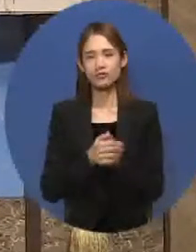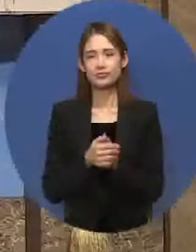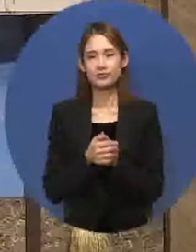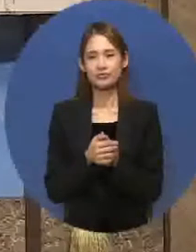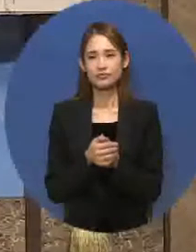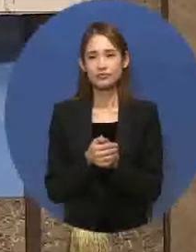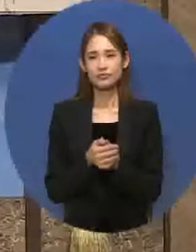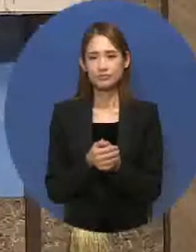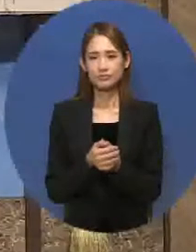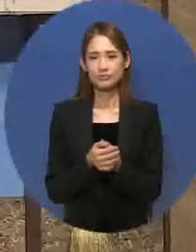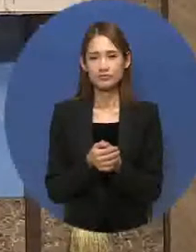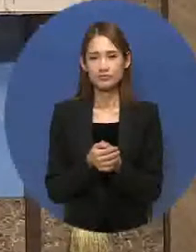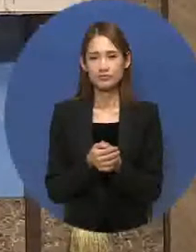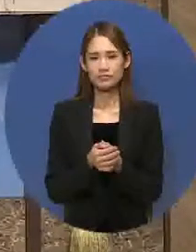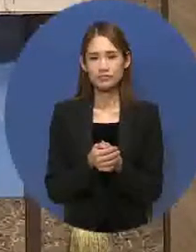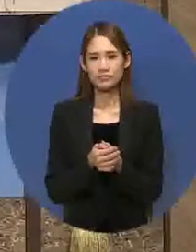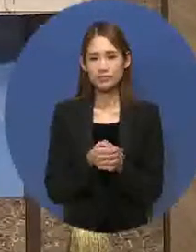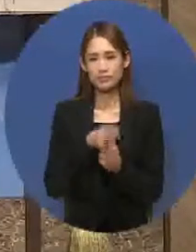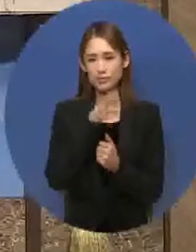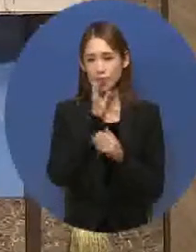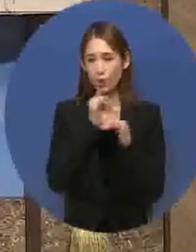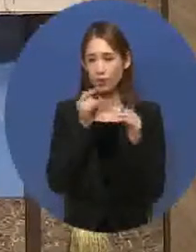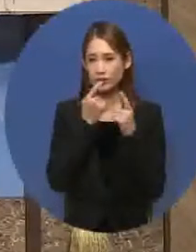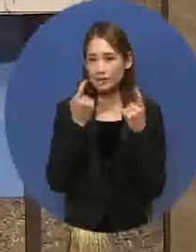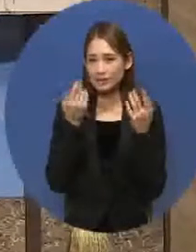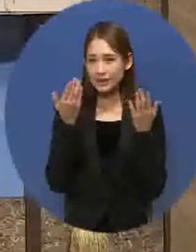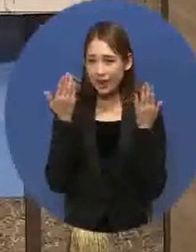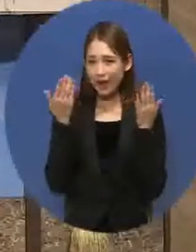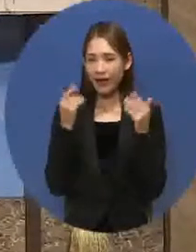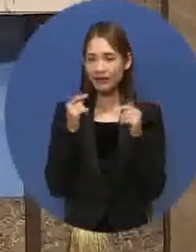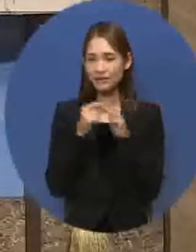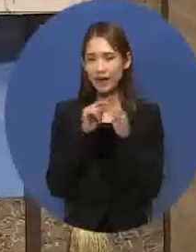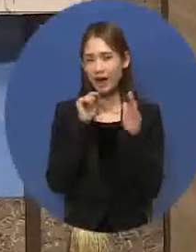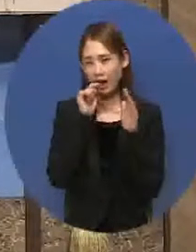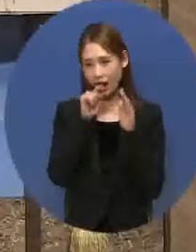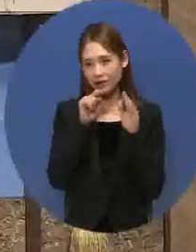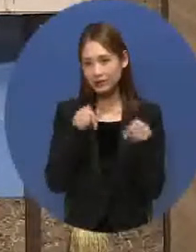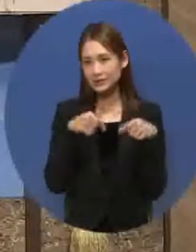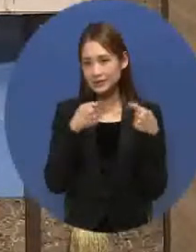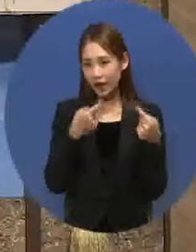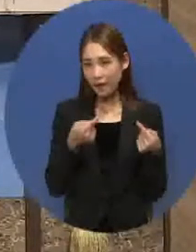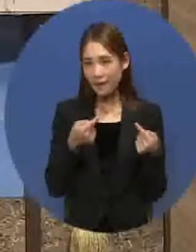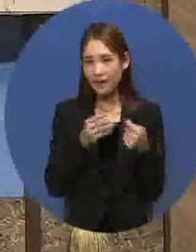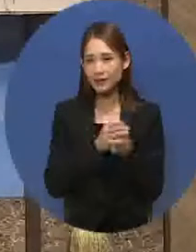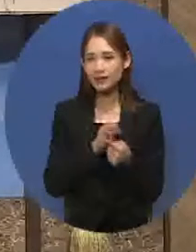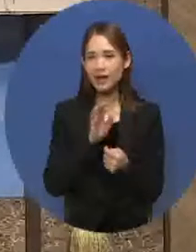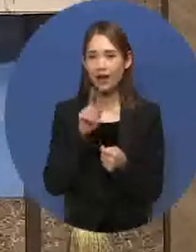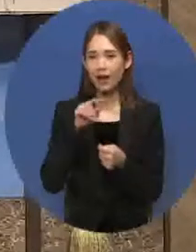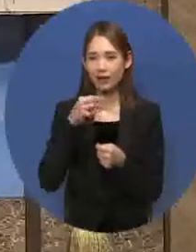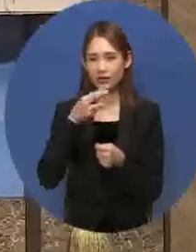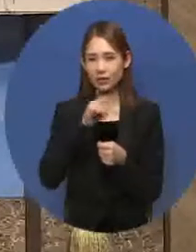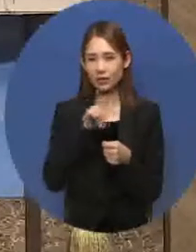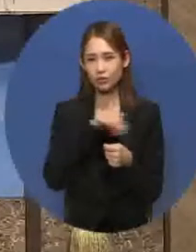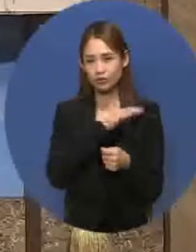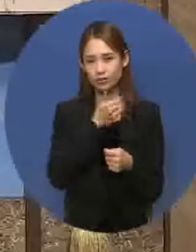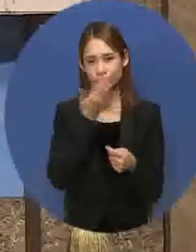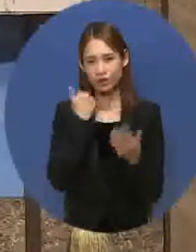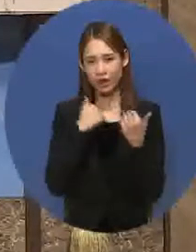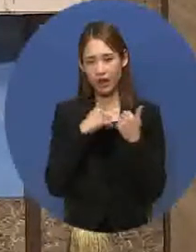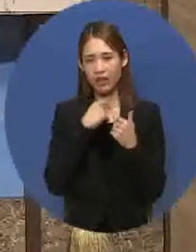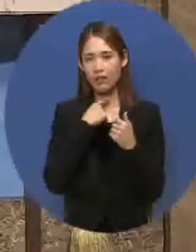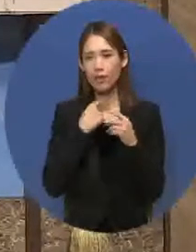보태주고 그러면 노인 대학에 참여해서 아날로그 시대를 살아온 우리